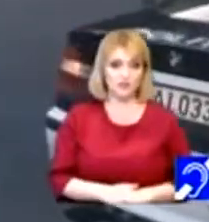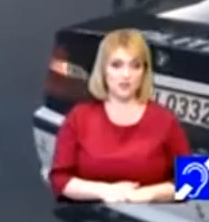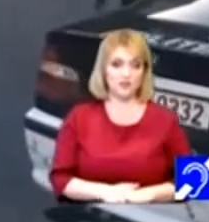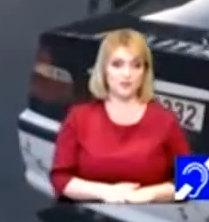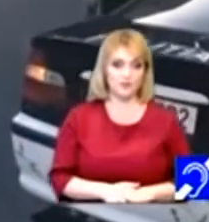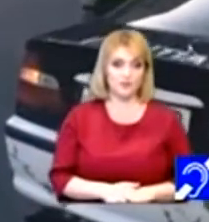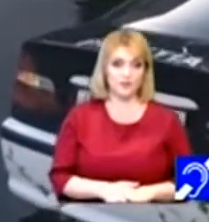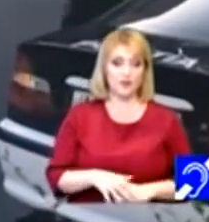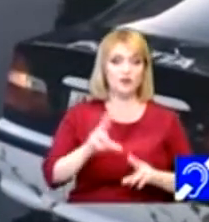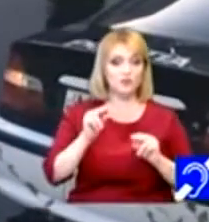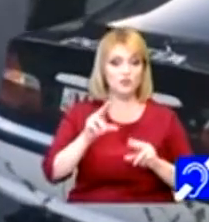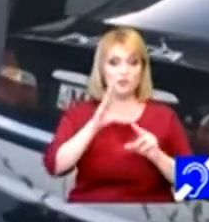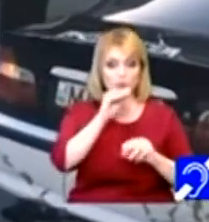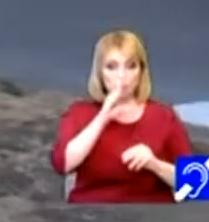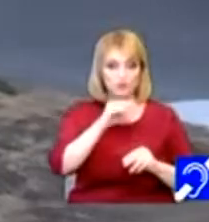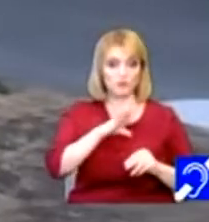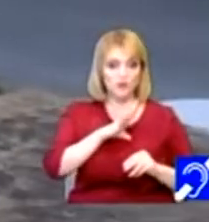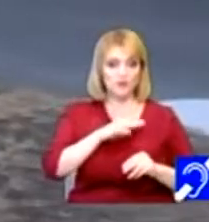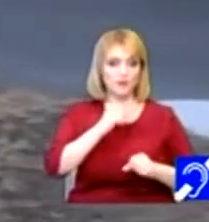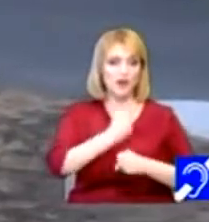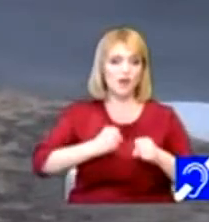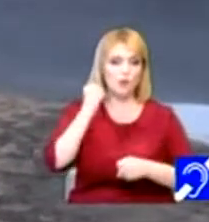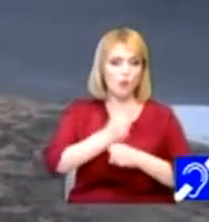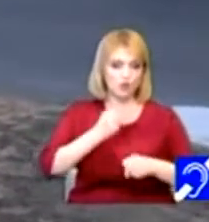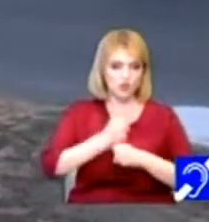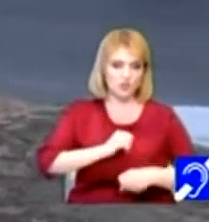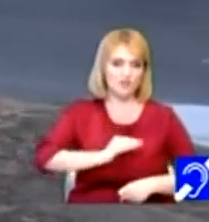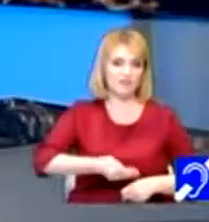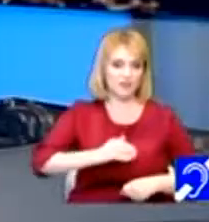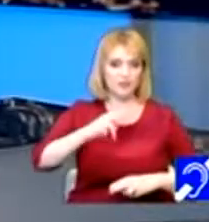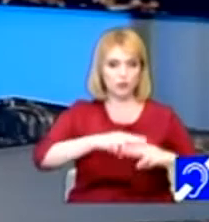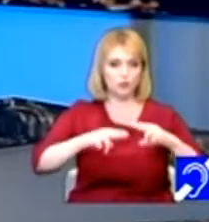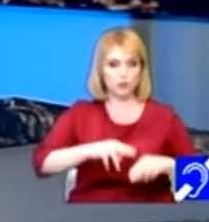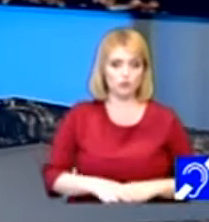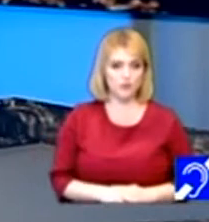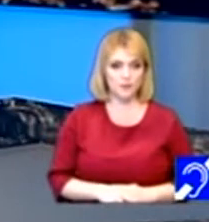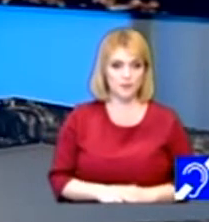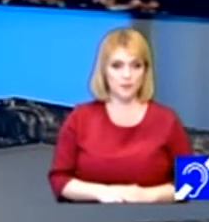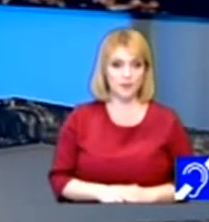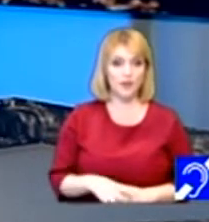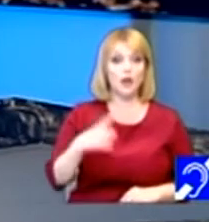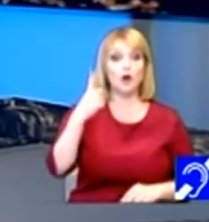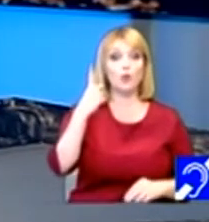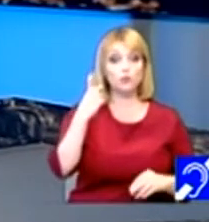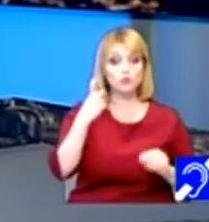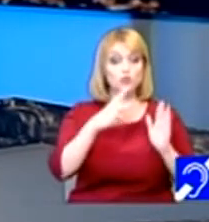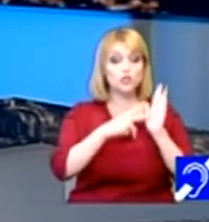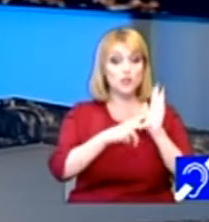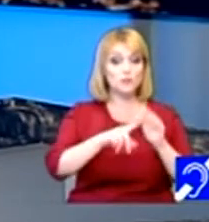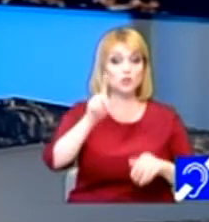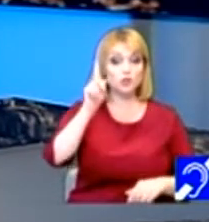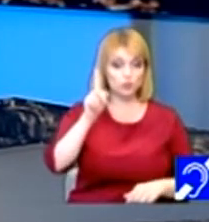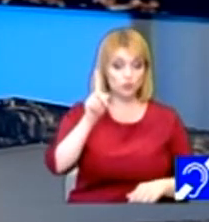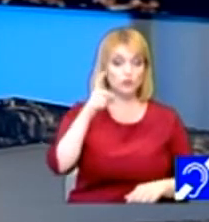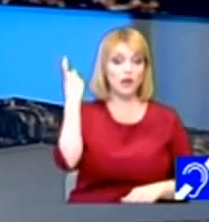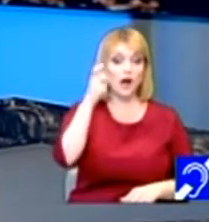O 1169 de agricultori care au